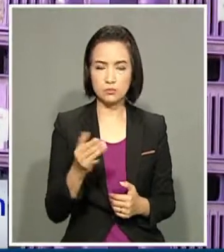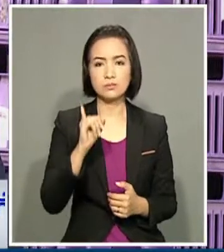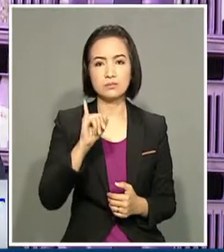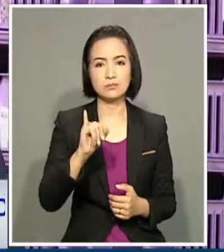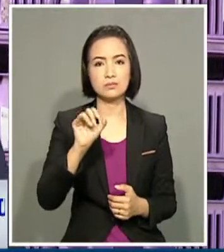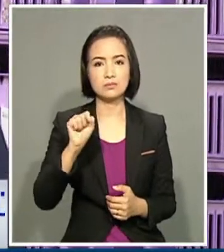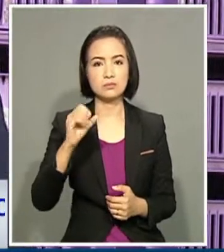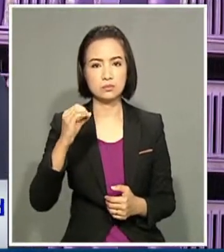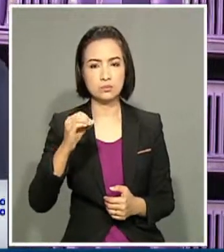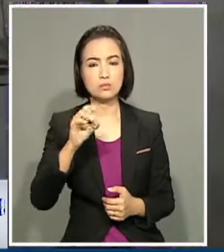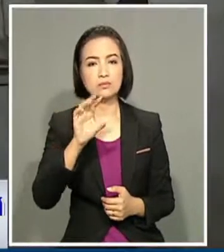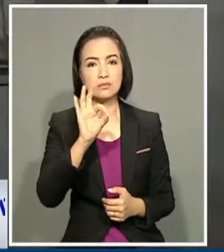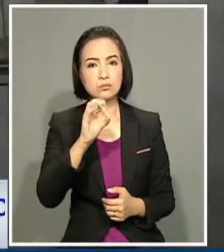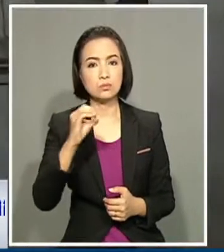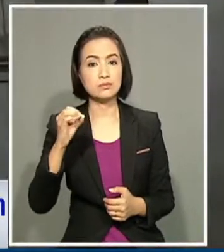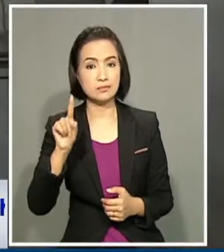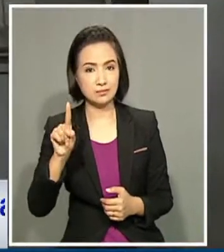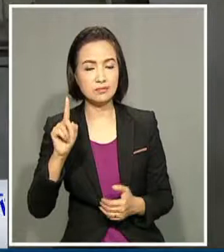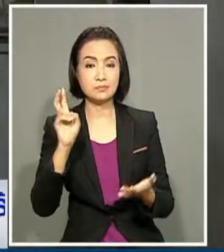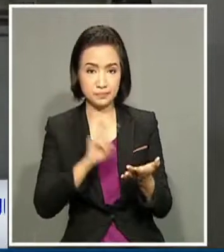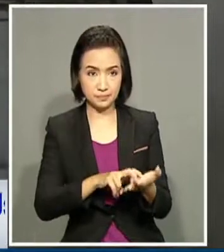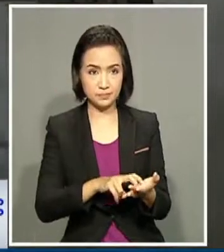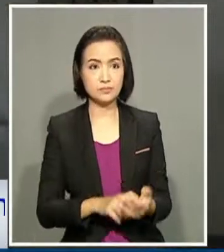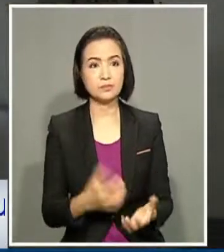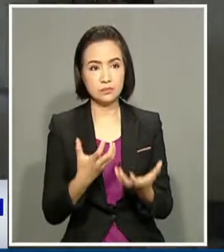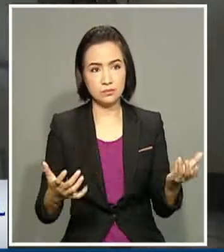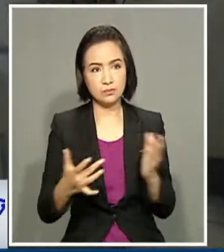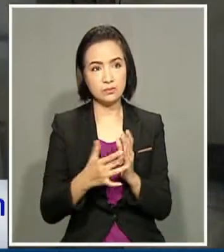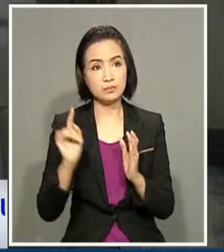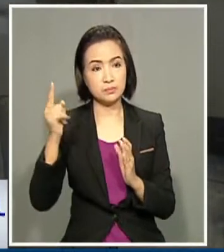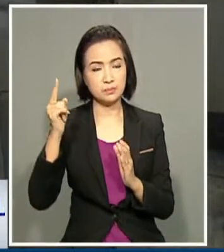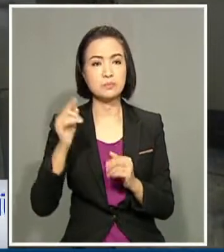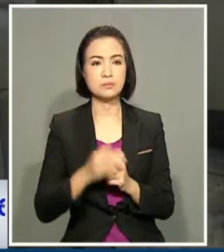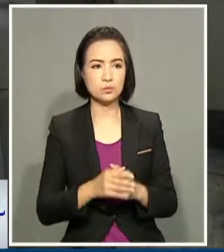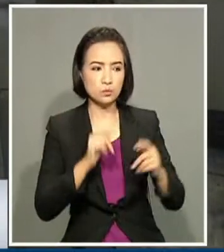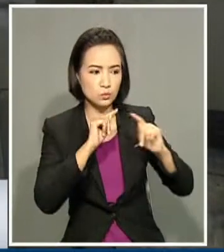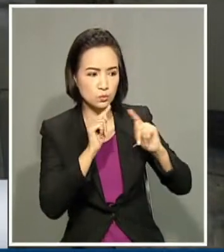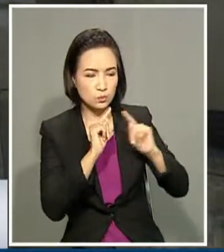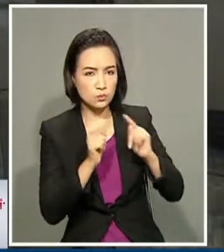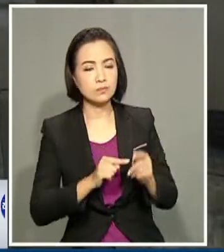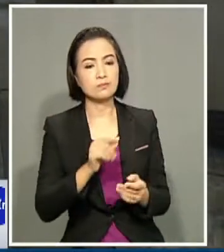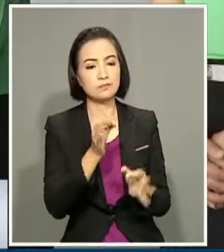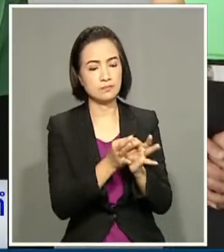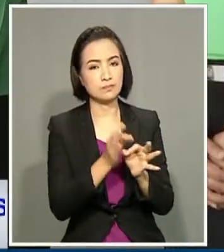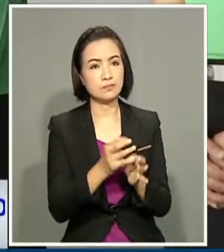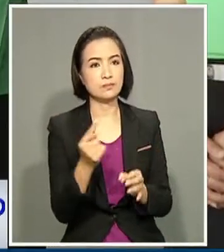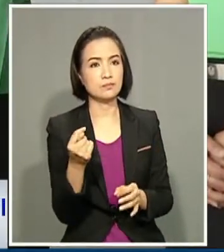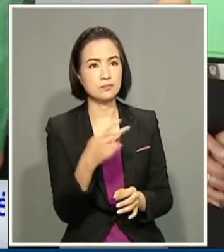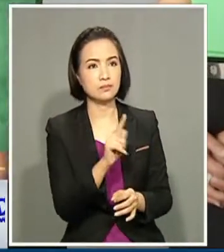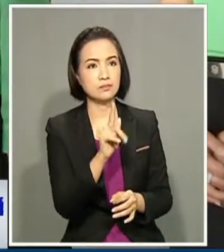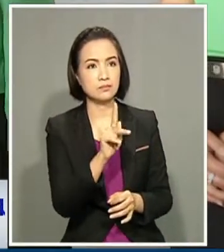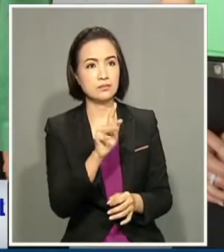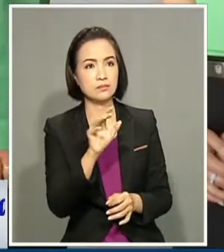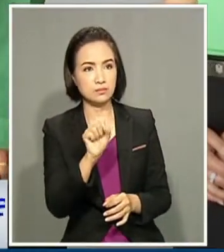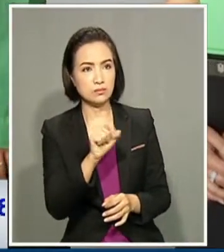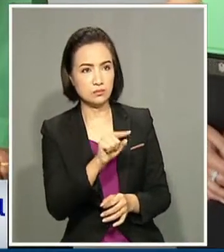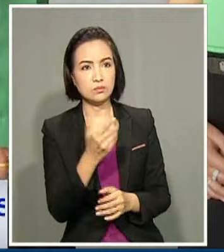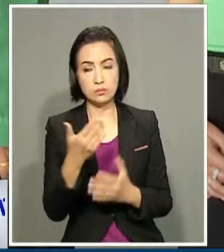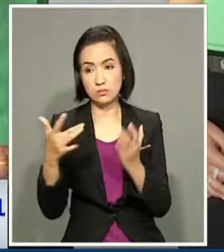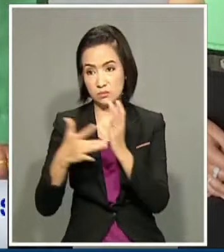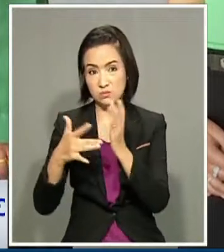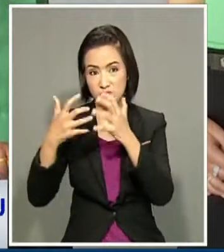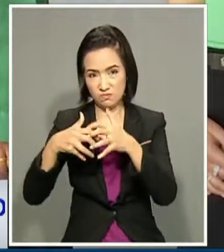9001นะครับหลังจากโรงงานเสร็จนี้นวัตกรรมใหม่ๆครับซึ่งเราดีลกับทางธกส.ไว ้ นะครับในการขอสินเชื่อในการขอนวัตกรรมตัวเ